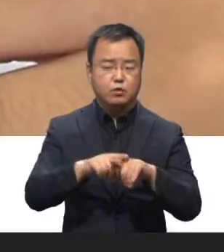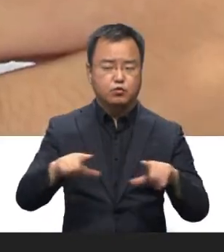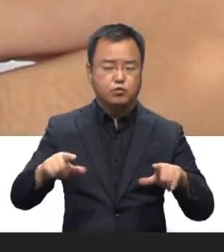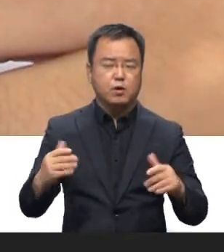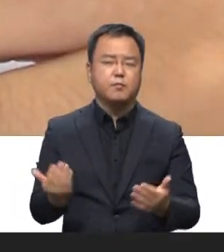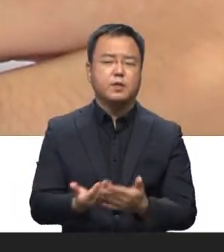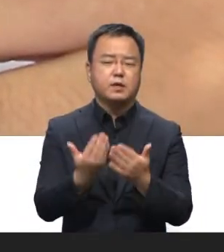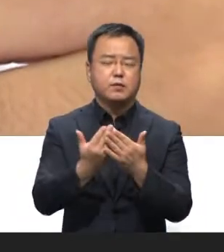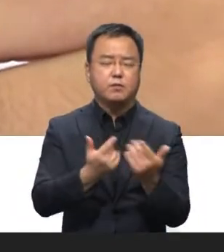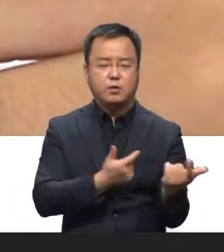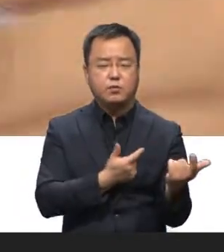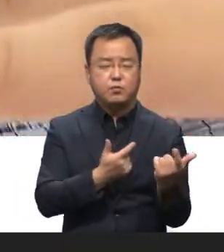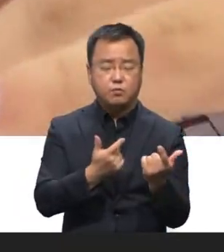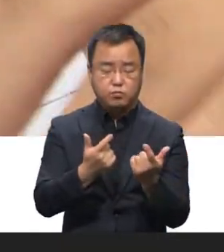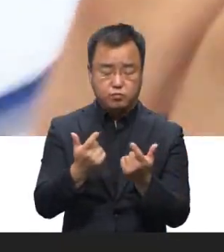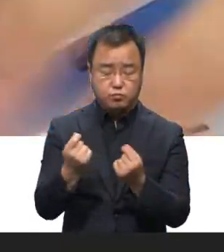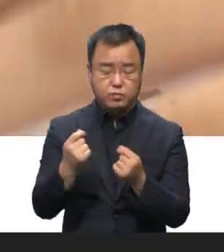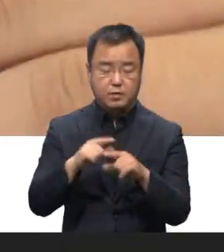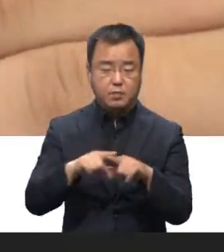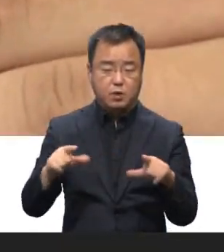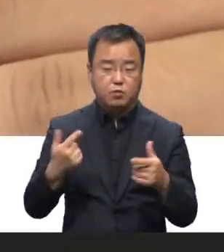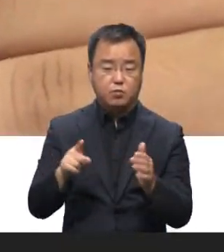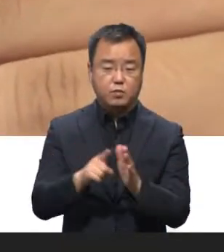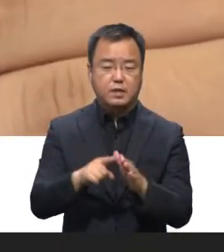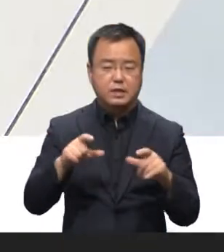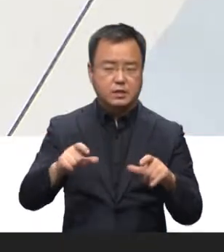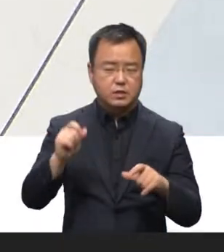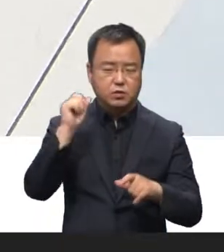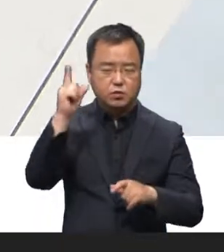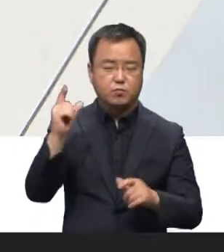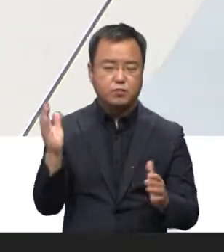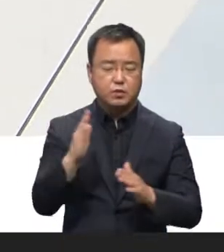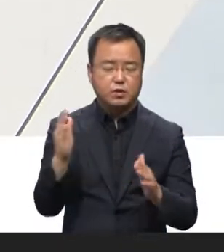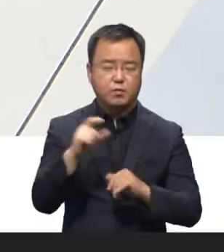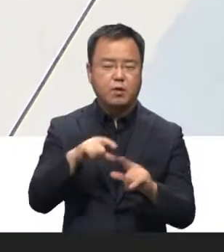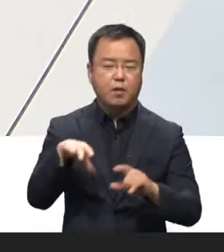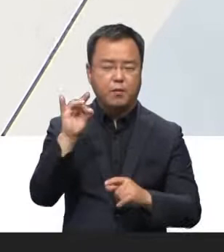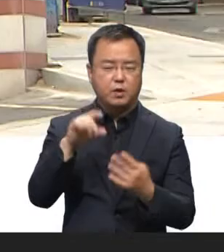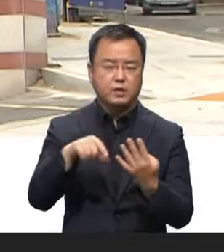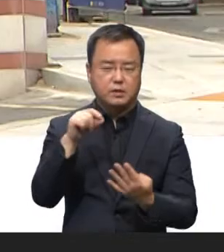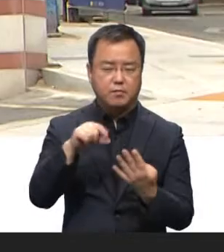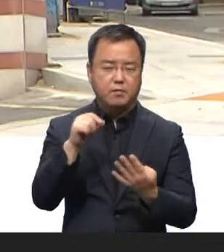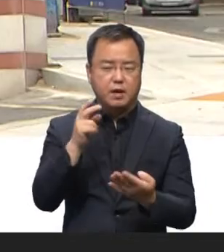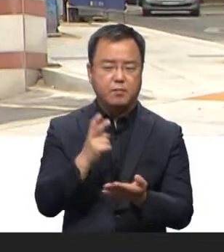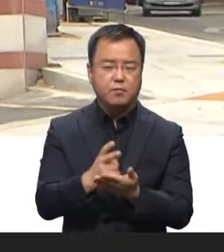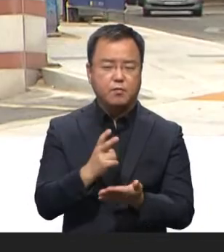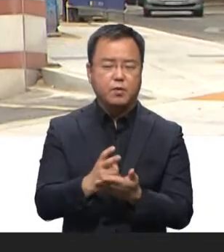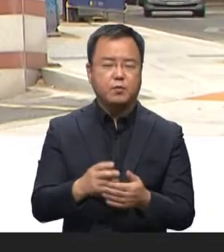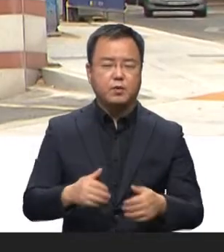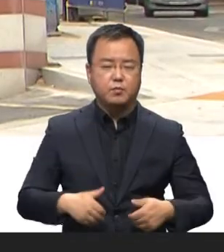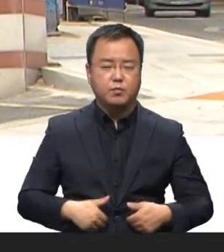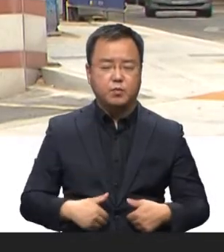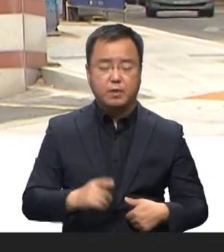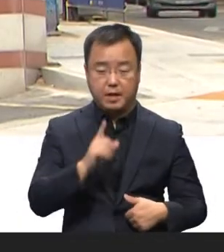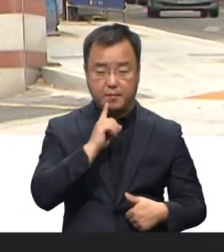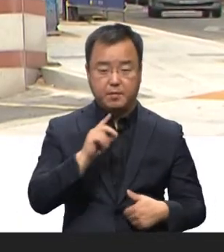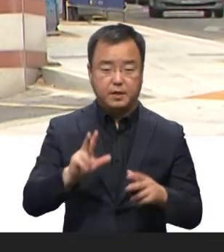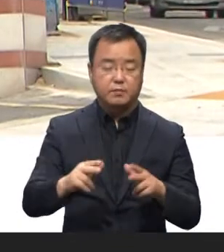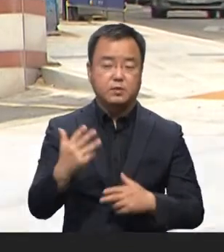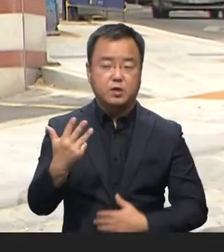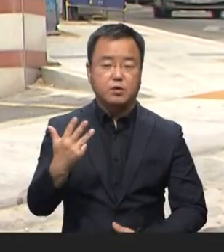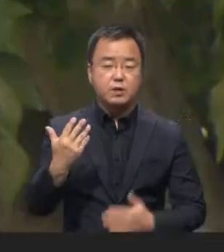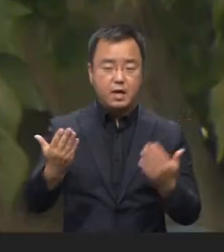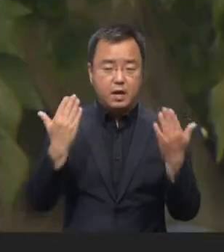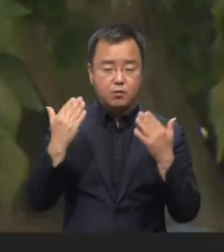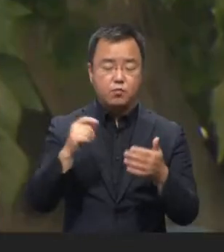고려해 지역인지 우선 선발 제도 확대 등 입학 전염을 바꿔야 한다고 지적합니다 현재 8개 학교 가운데 지역인지